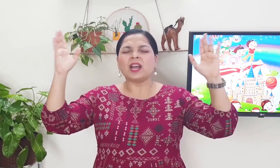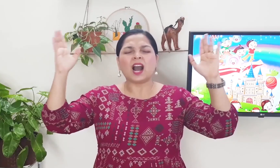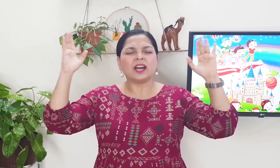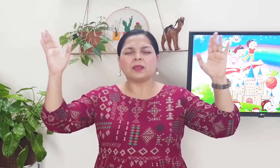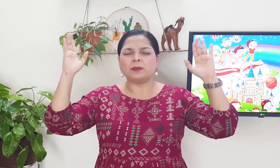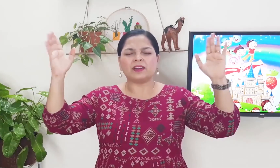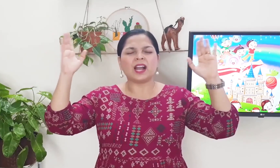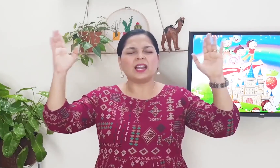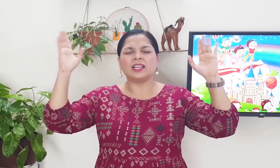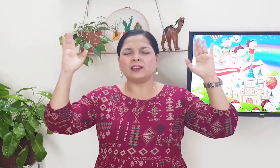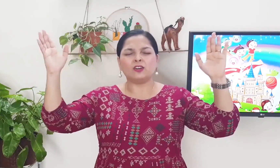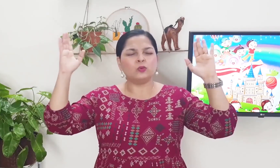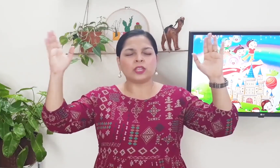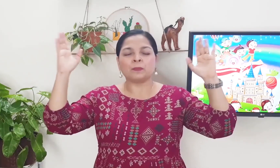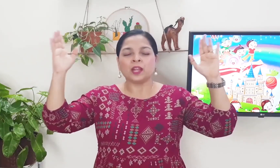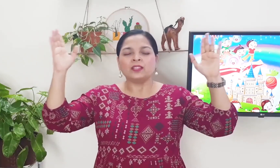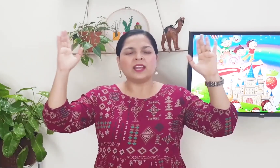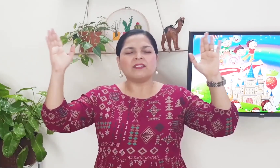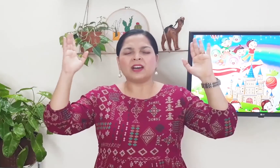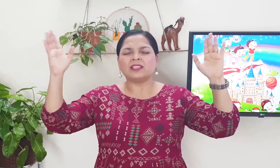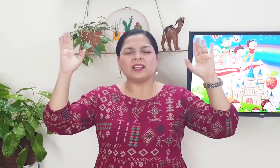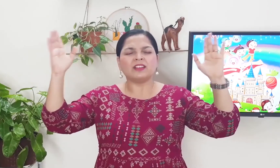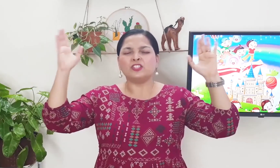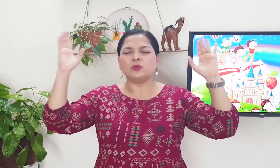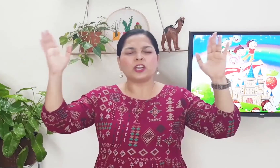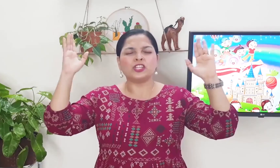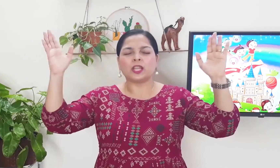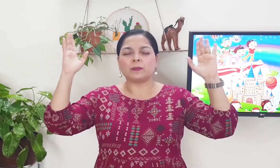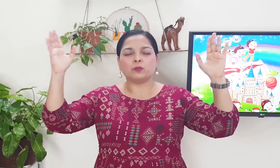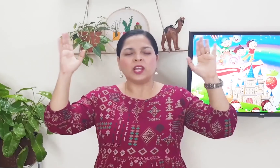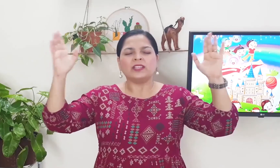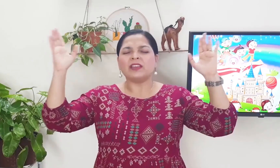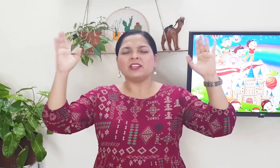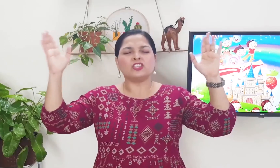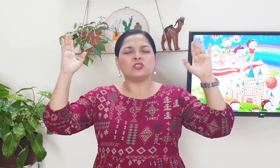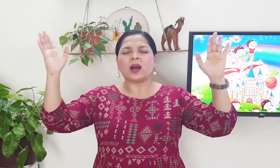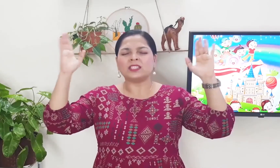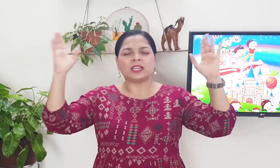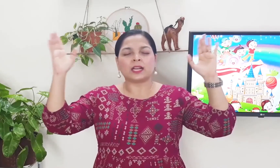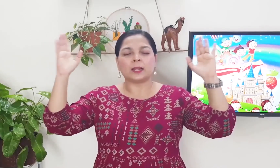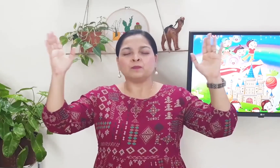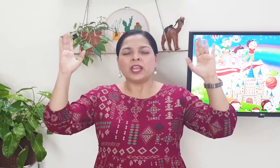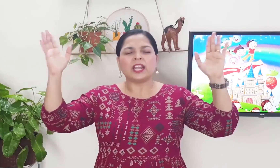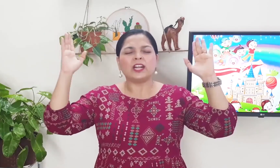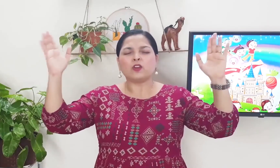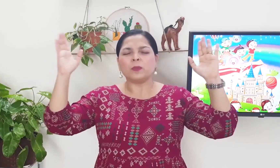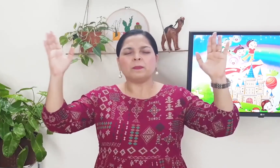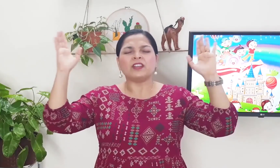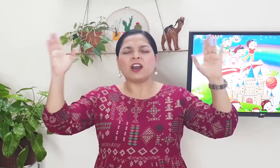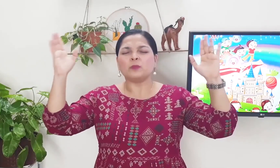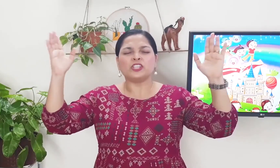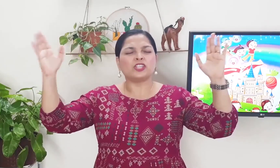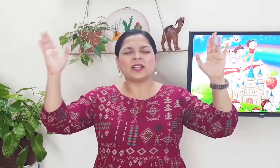जीवन में आगे बढ़ रहे। हालेलुया। धन्यवाद धन्यवाद। सुरक्षित है प्रभु, दैवीय स्वास्थ्य इनका है, इनके घरों